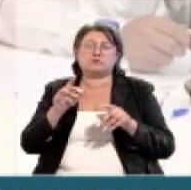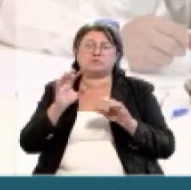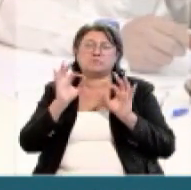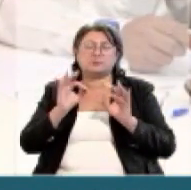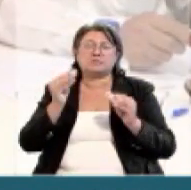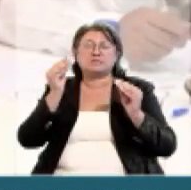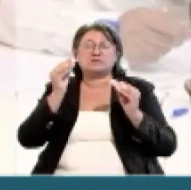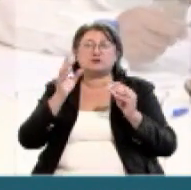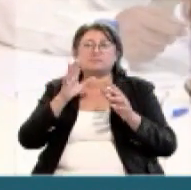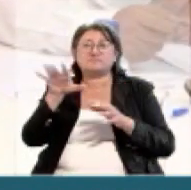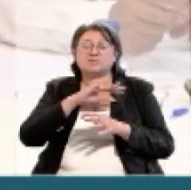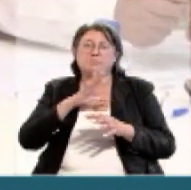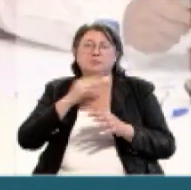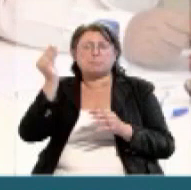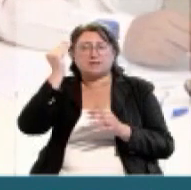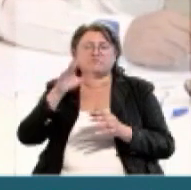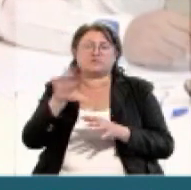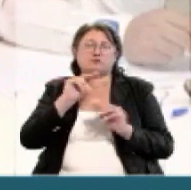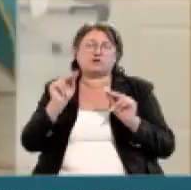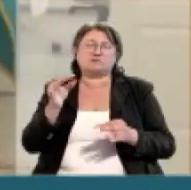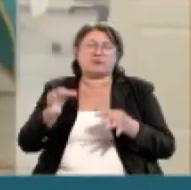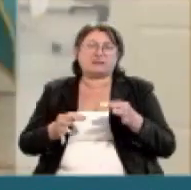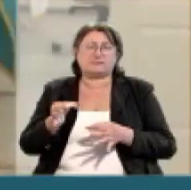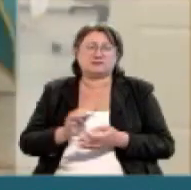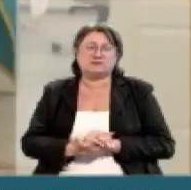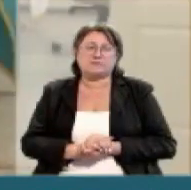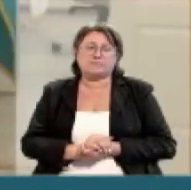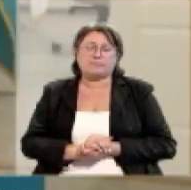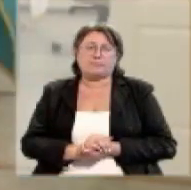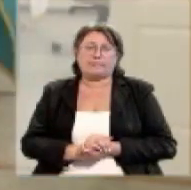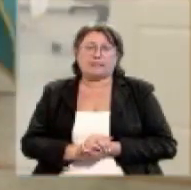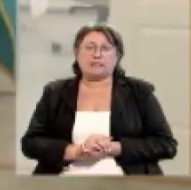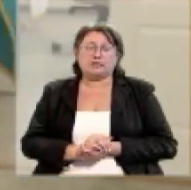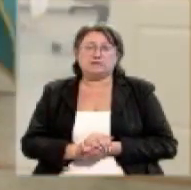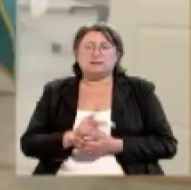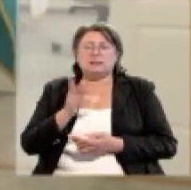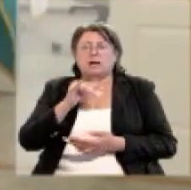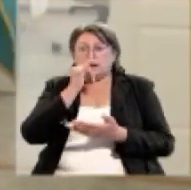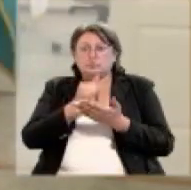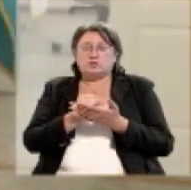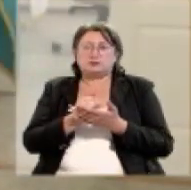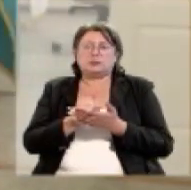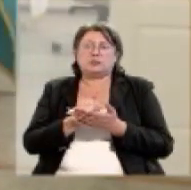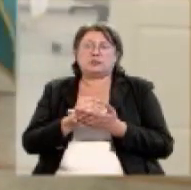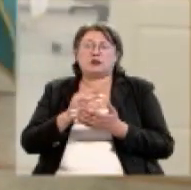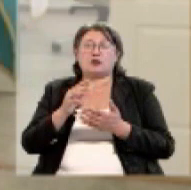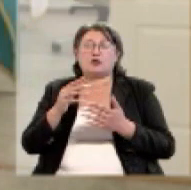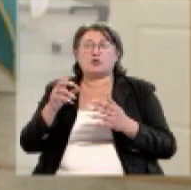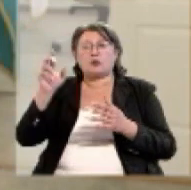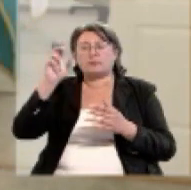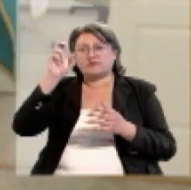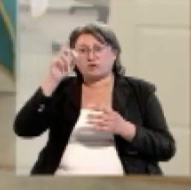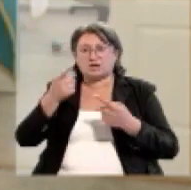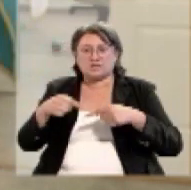әділеттілік қағидаттарын сақтау туралы үндеулер таратылуда. Для устранения коррупционных рисков принимаются следующие